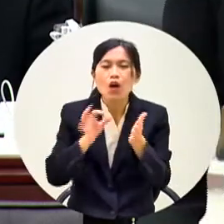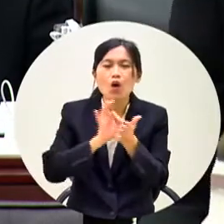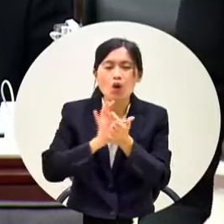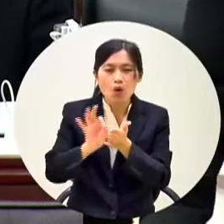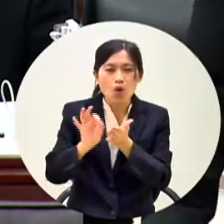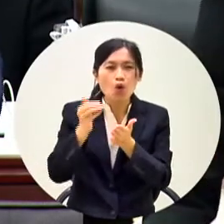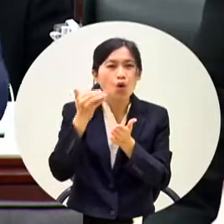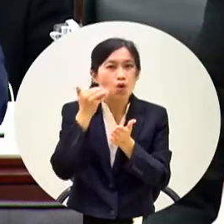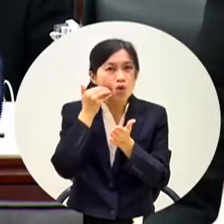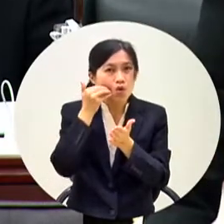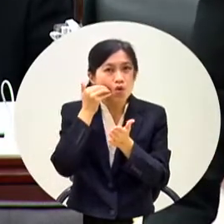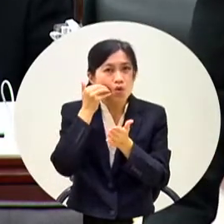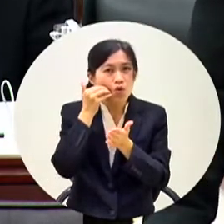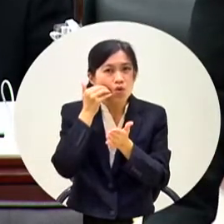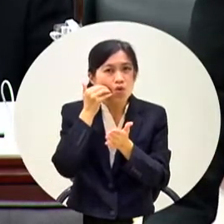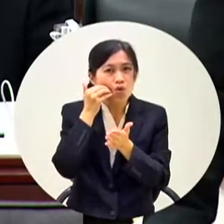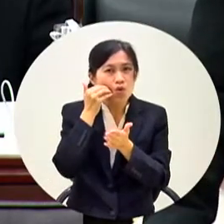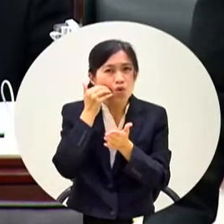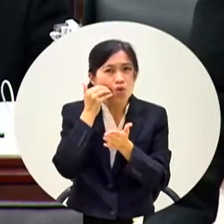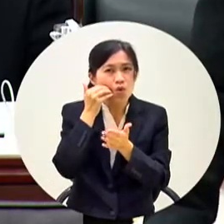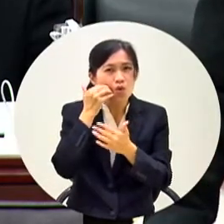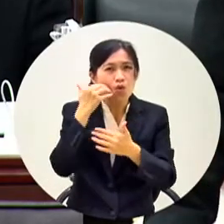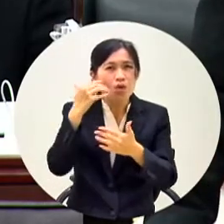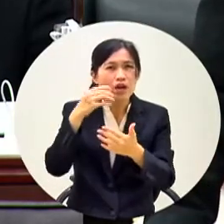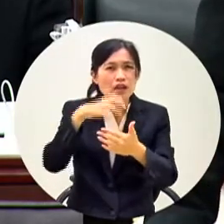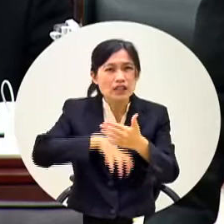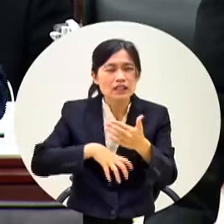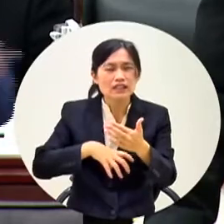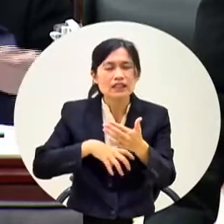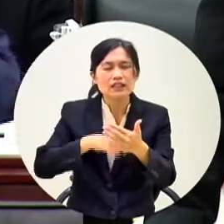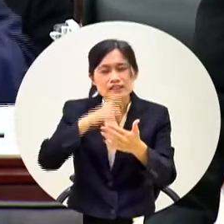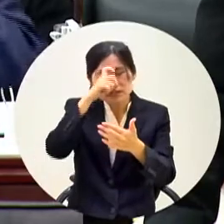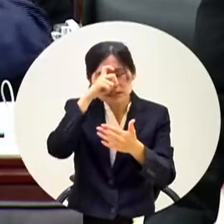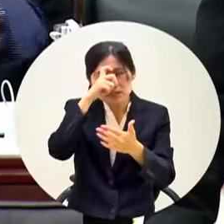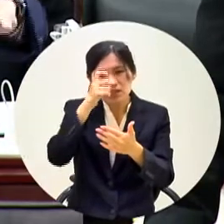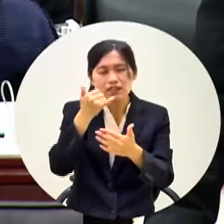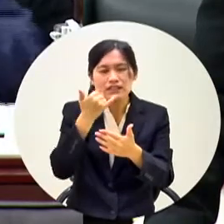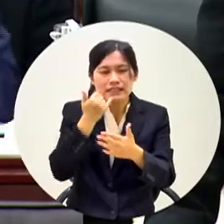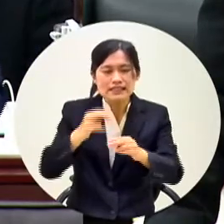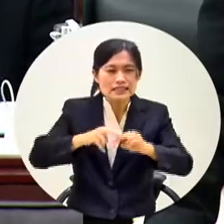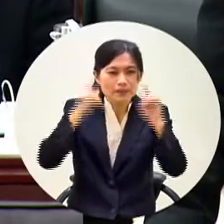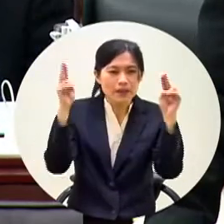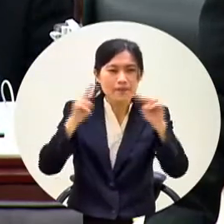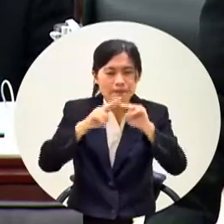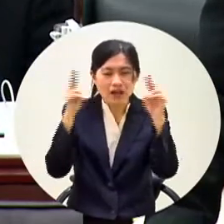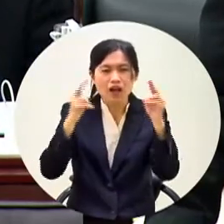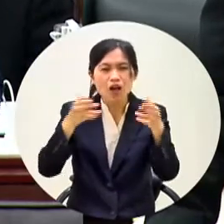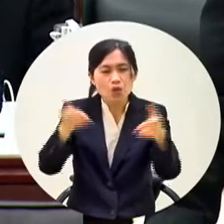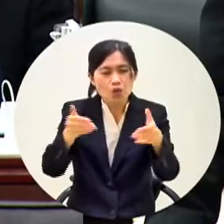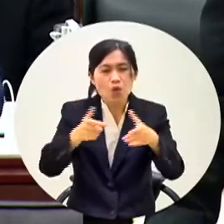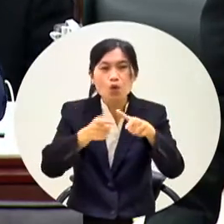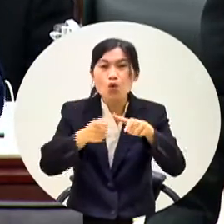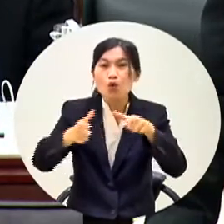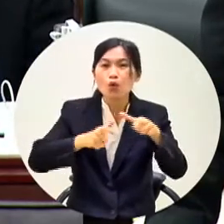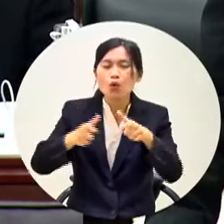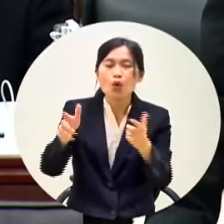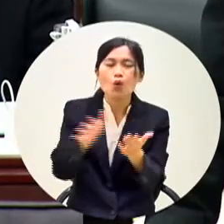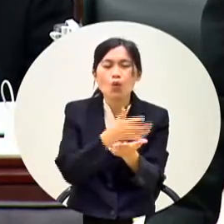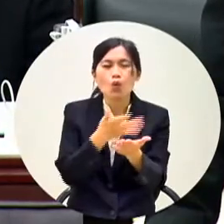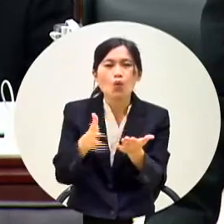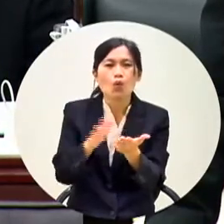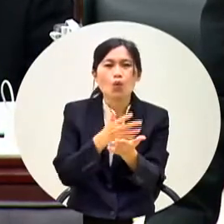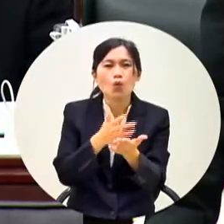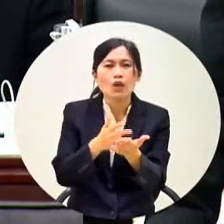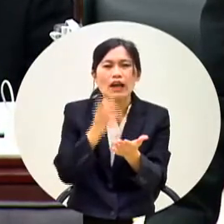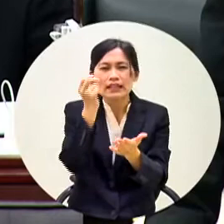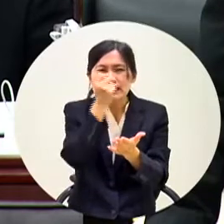讲。咧使用内底哦，比如讲上起码来，咱讲也开放，啊，让大家做公园，吼，啊，做一寡特色